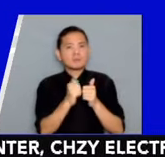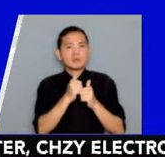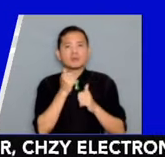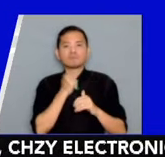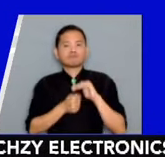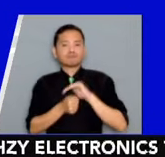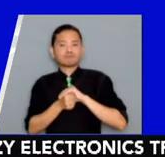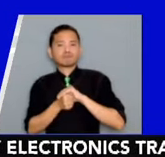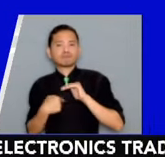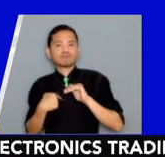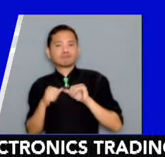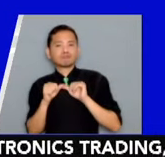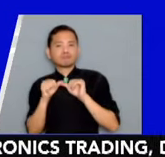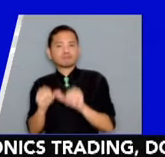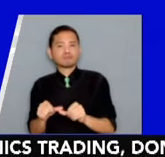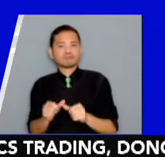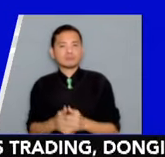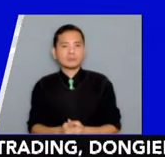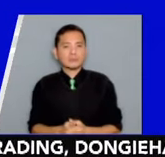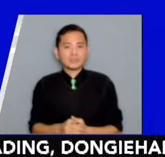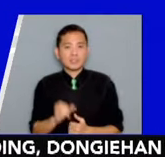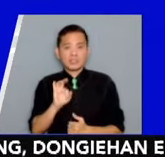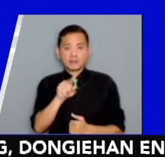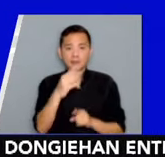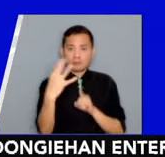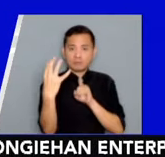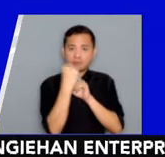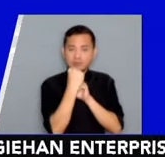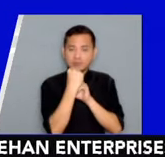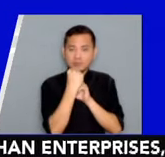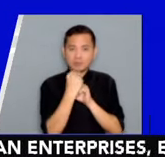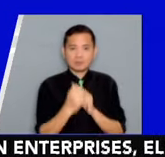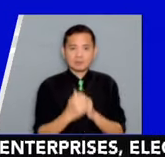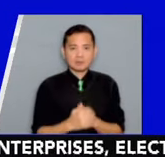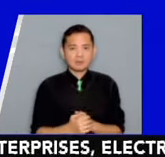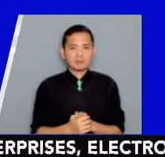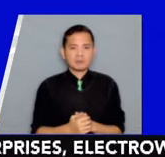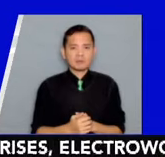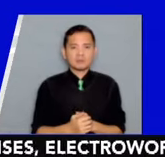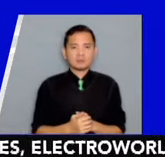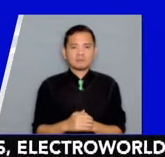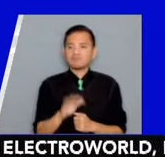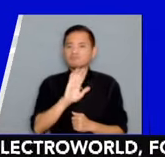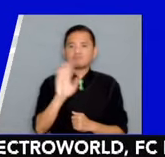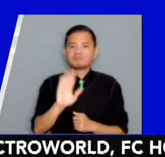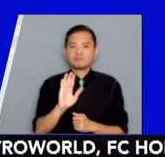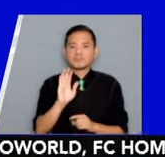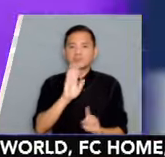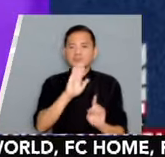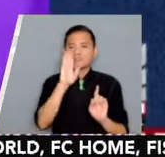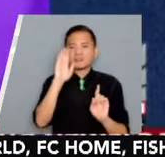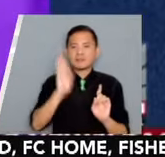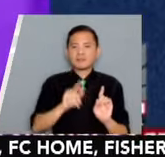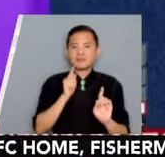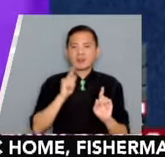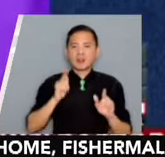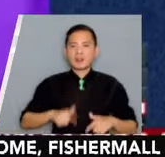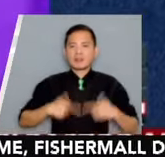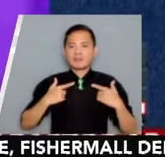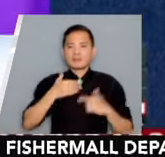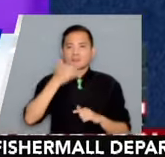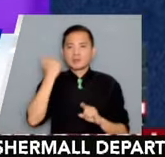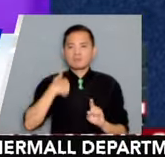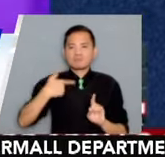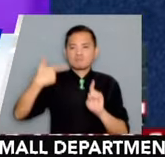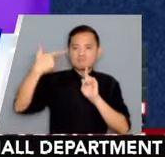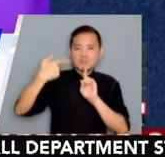Ako po, pag nahuli ninyo, hindi ako magpapahuli ng buhay. Barilin na lang ninyo ako. May